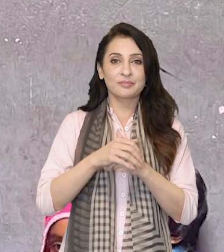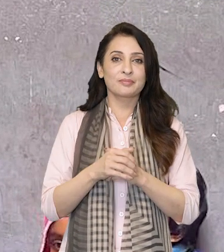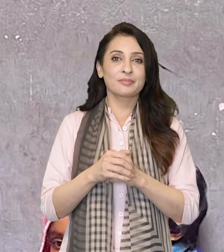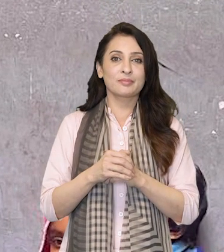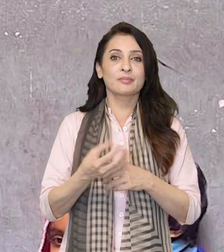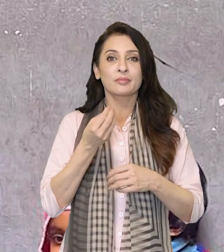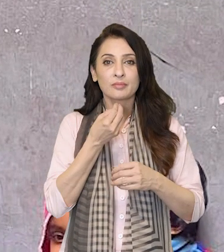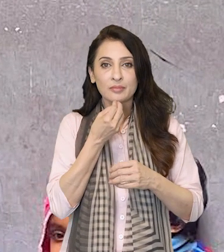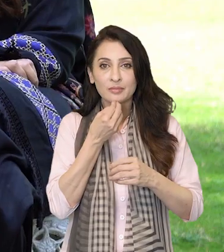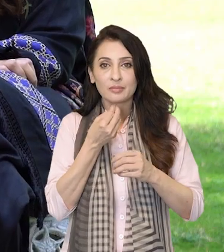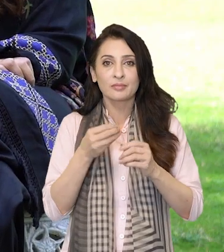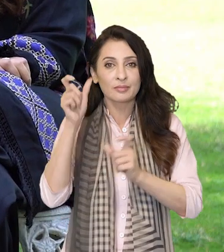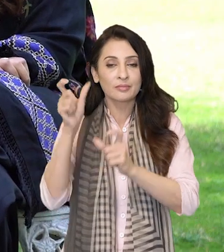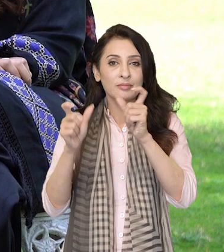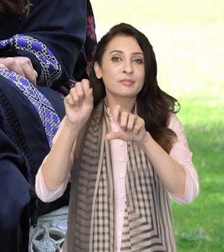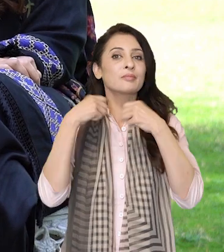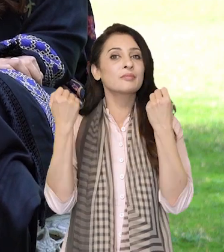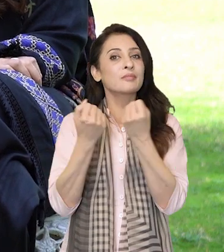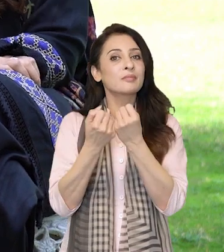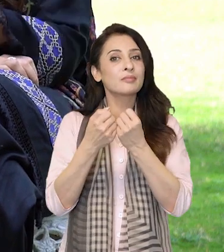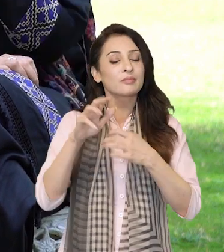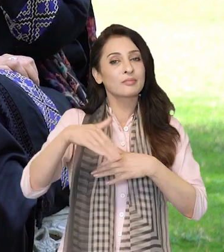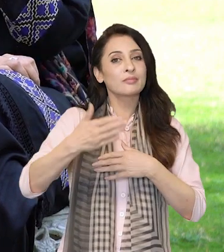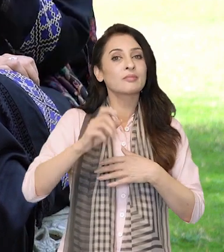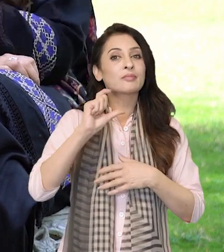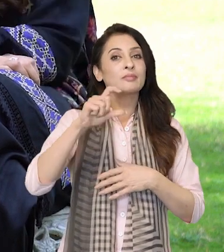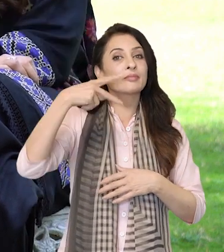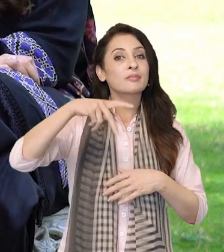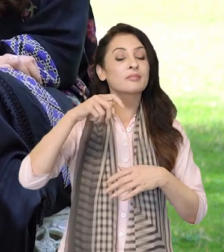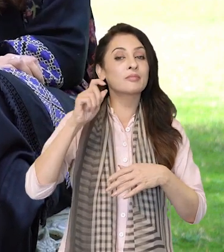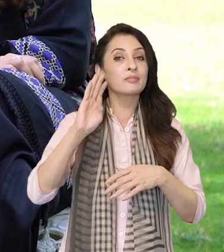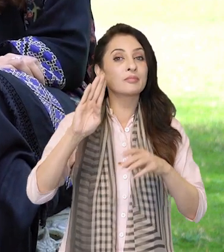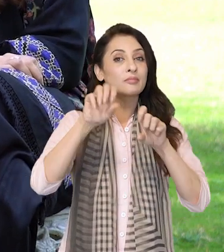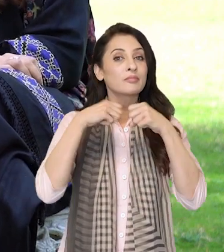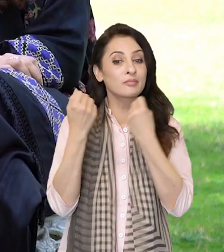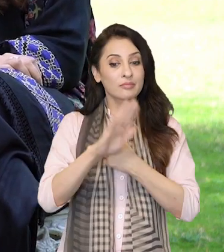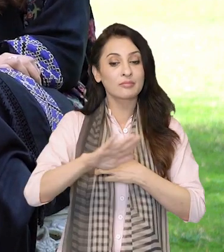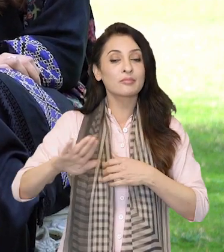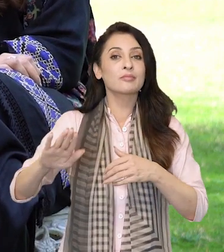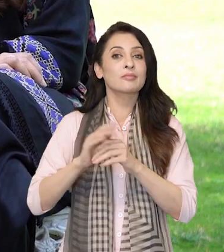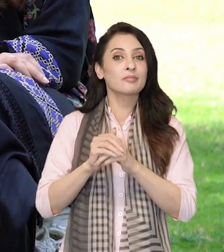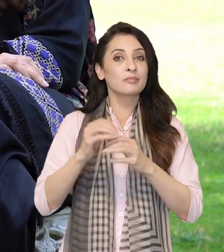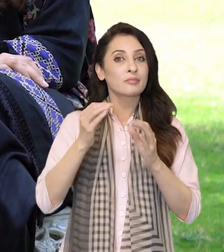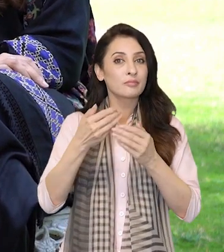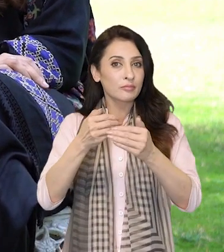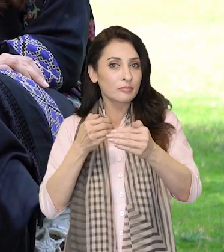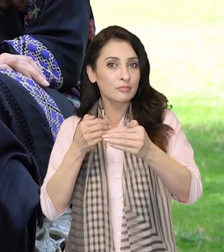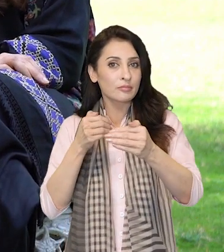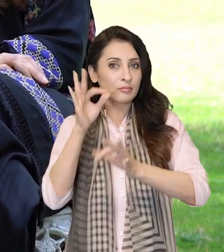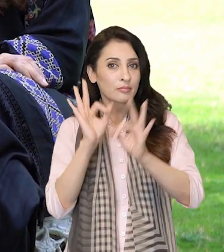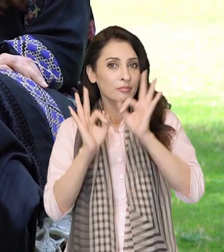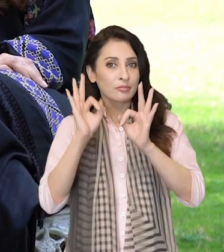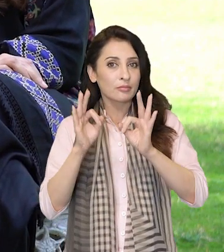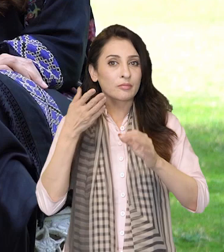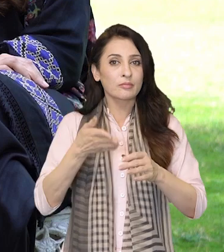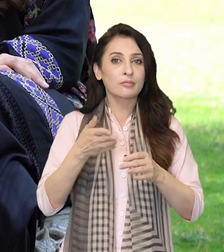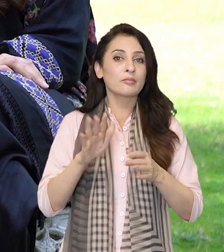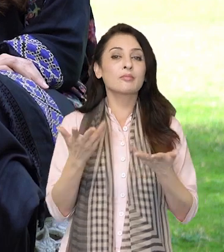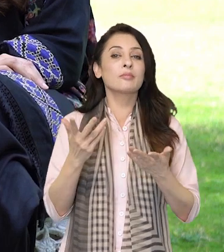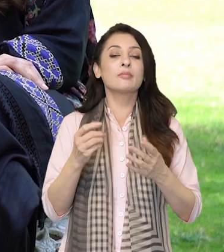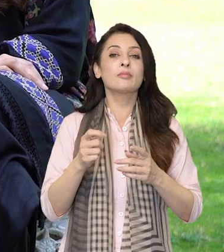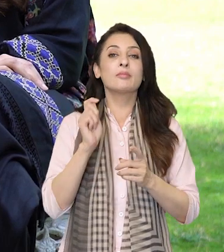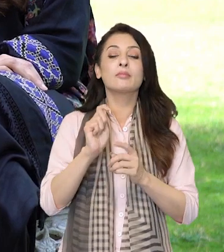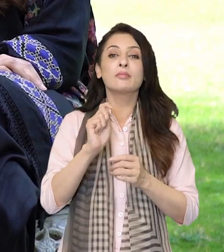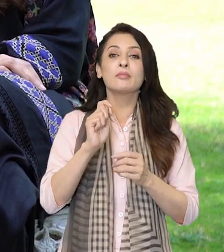डेफिनेटली अ सक्सेस स्टोरी फॉर अस। उसके बाद ओल्ड होम और चाइल्ड प्रोटेक्शन ब्यूरो के अंदर हमने जो काम किया है, चाइल्ड प्रोटेक्शन के अंदर